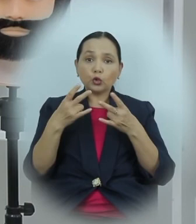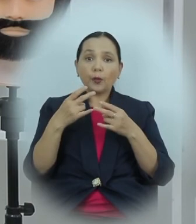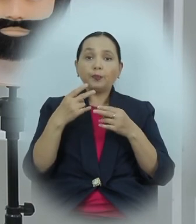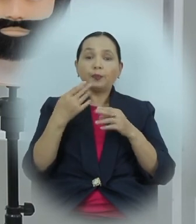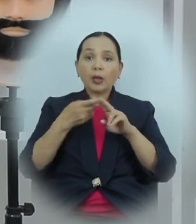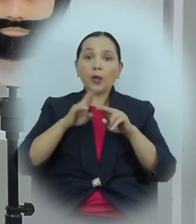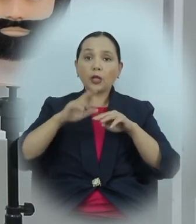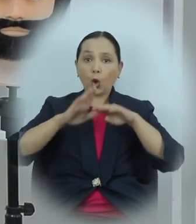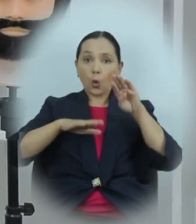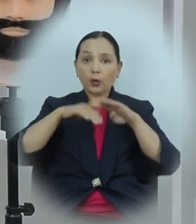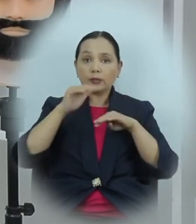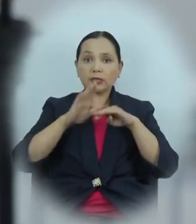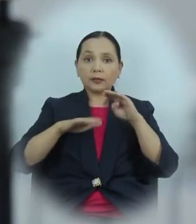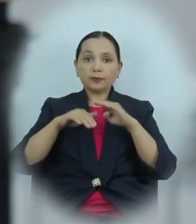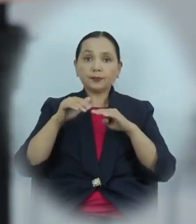mana qo'limizda